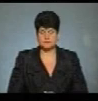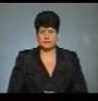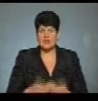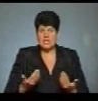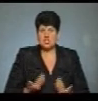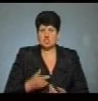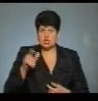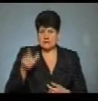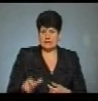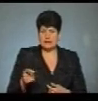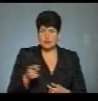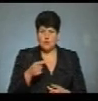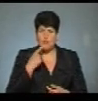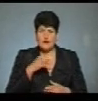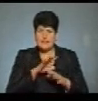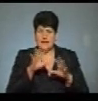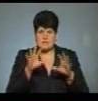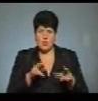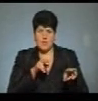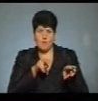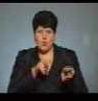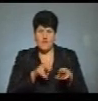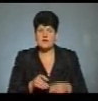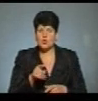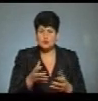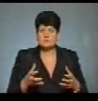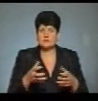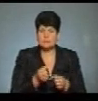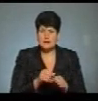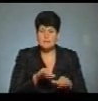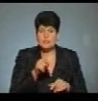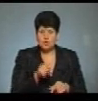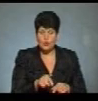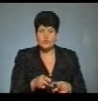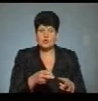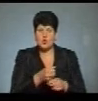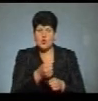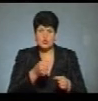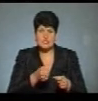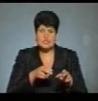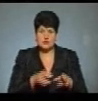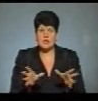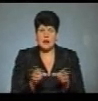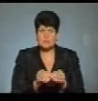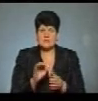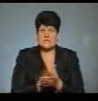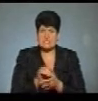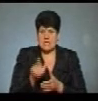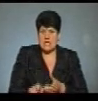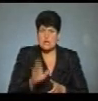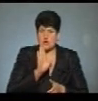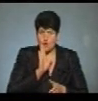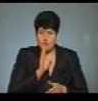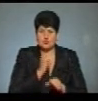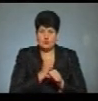Жителя Тернополя підозрюють в незаконному полюванні. Його затримали після того, як він з рушницею разом зі знайомою на автівці влаштували